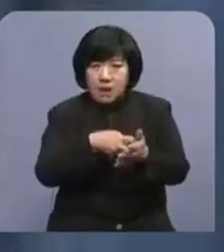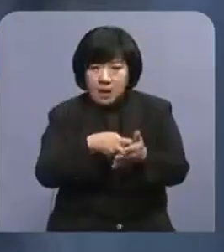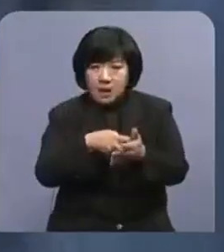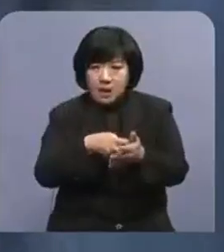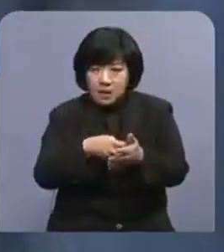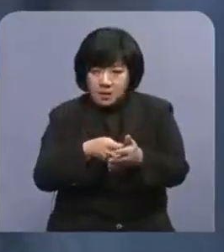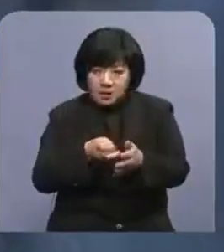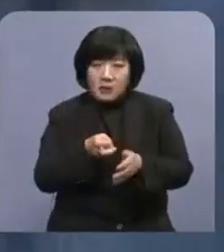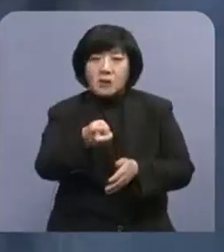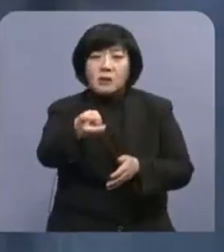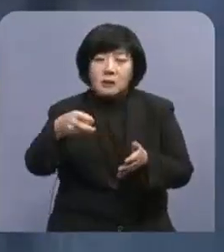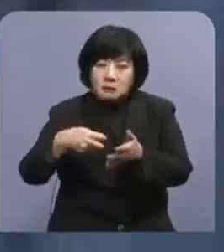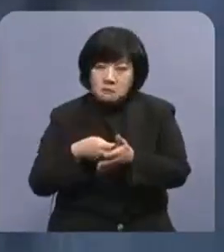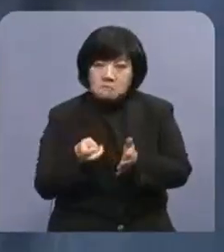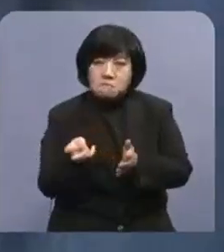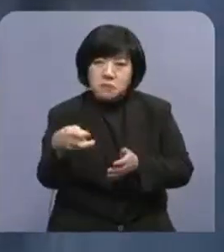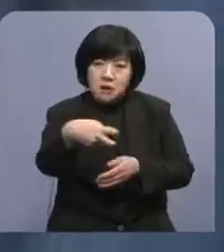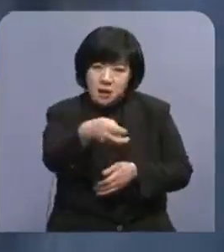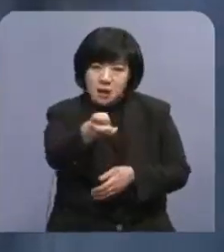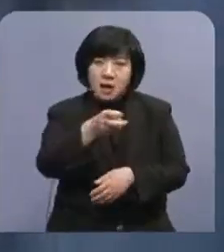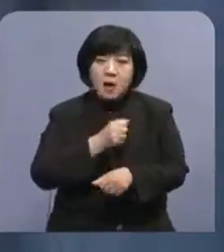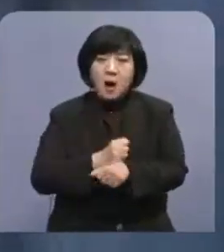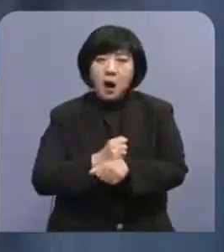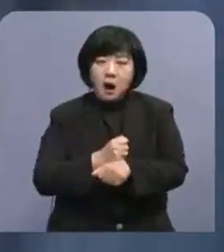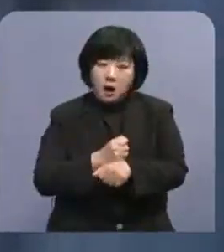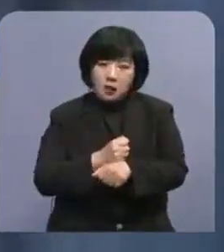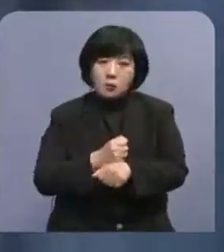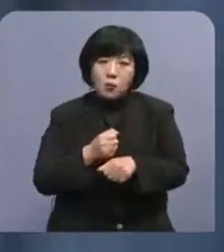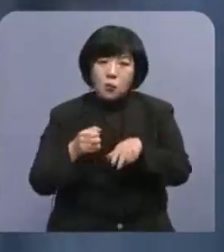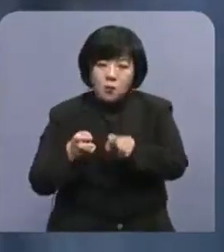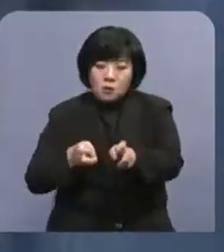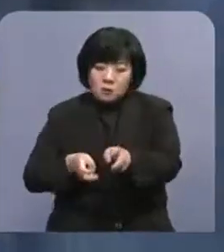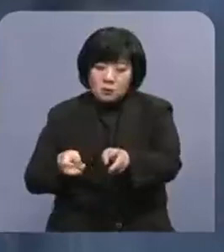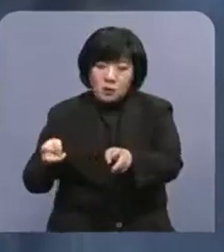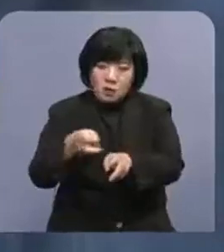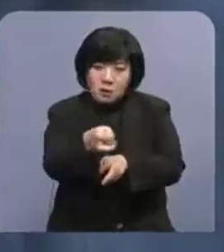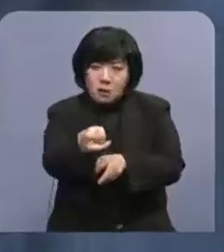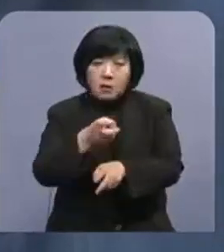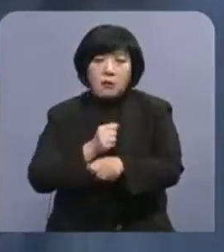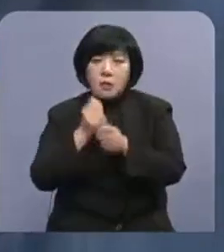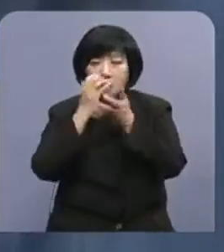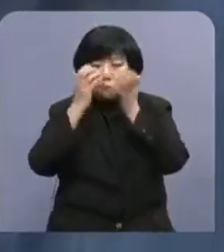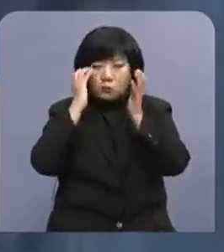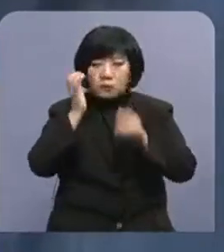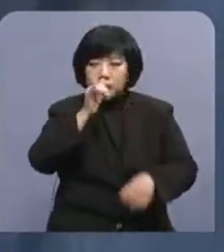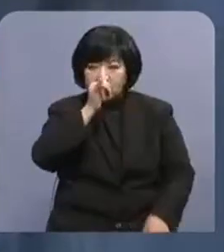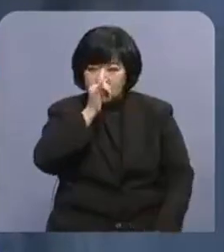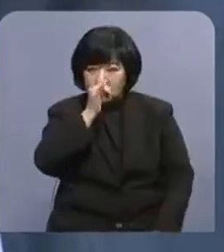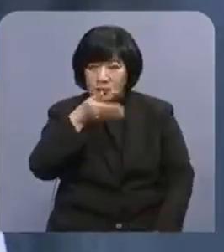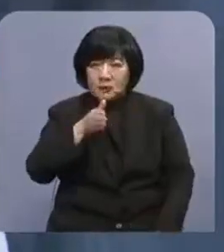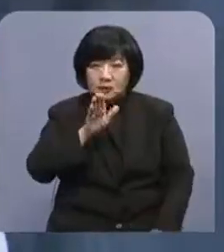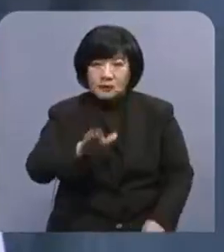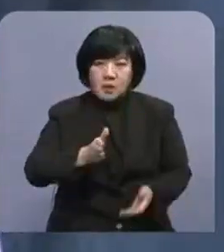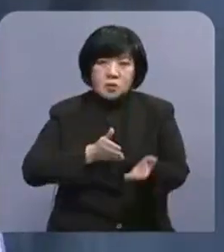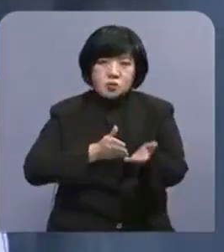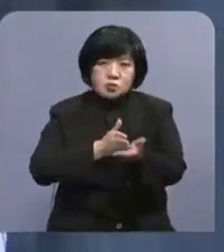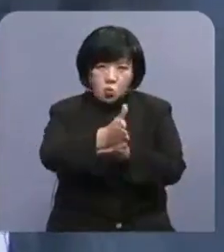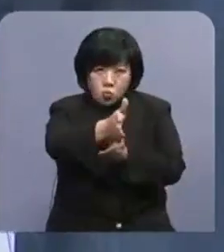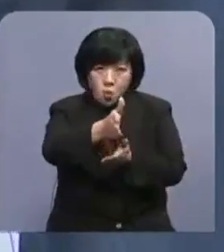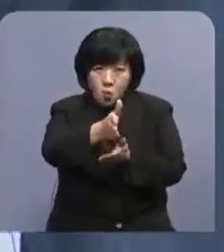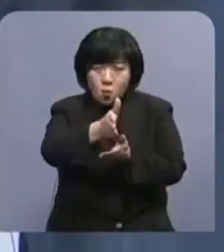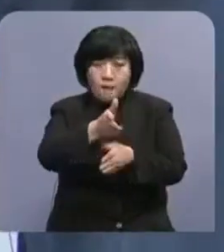막 그다음에 정류장으로 들어가고 차선을 갖다 물고 들어가고 이러면은 굉장히 복잡하거든. 그런데 전용 차선으로 가다